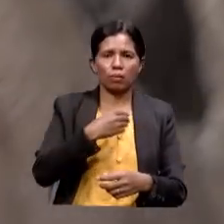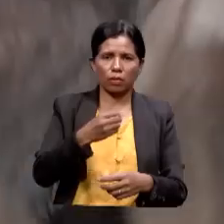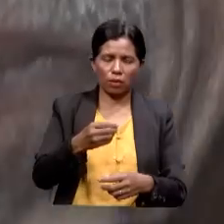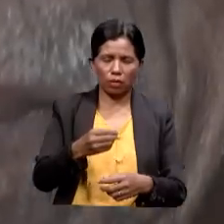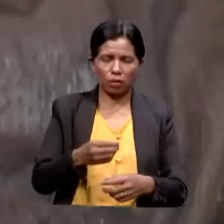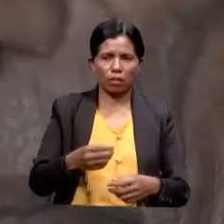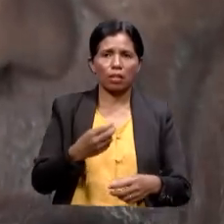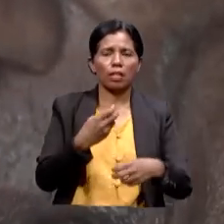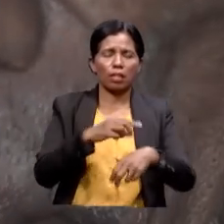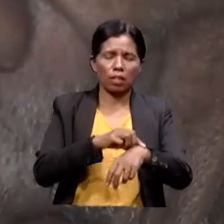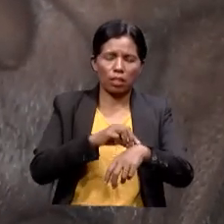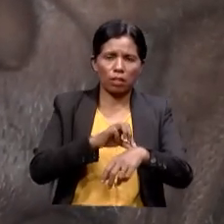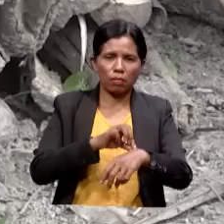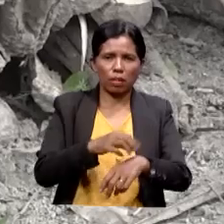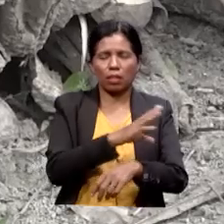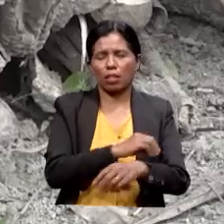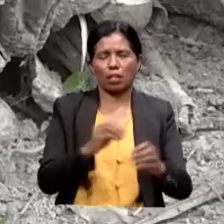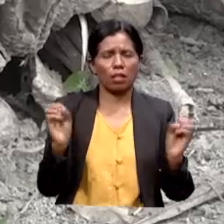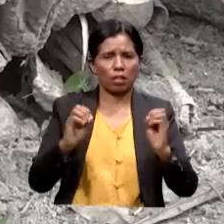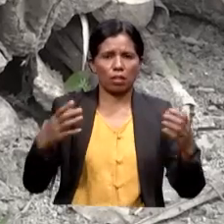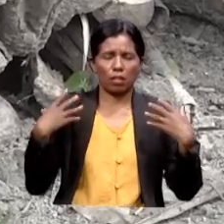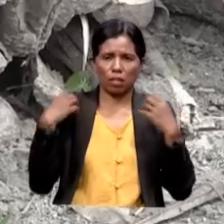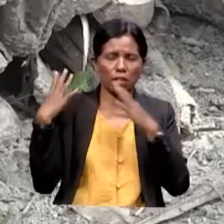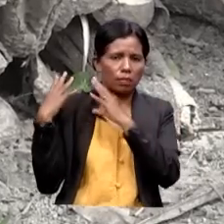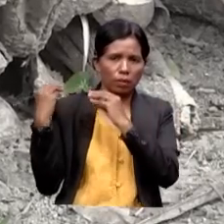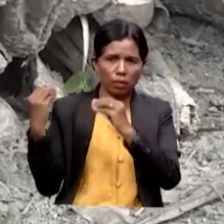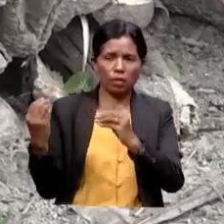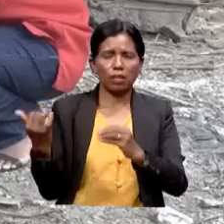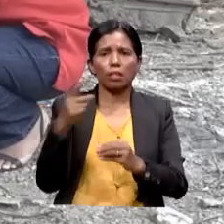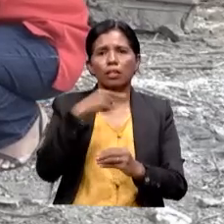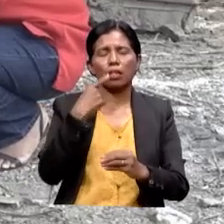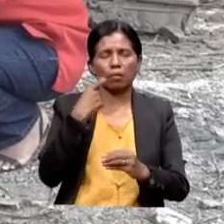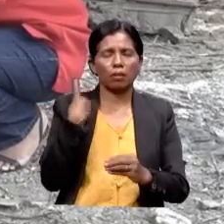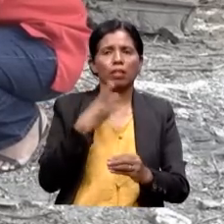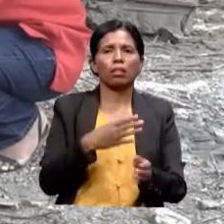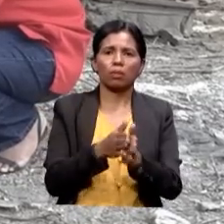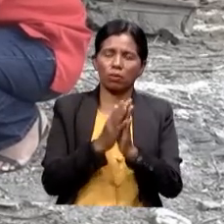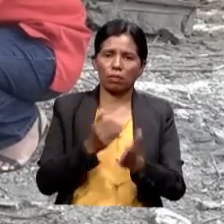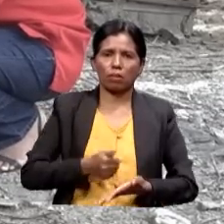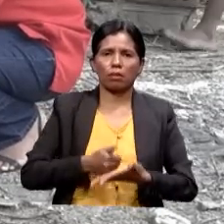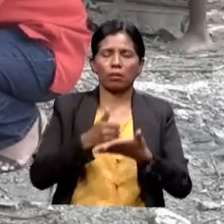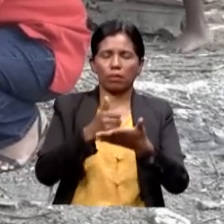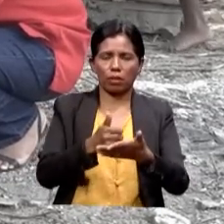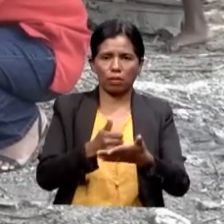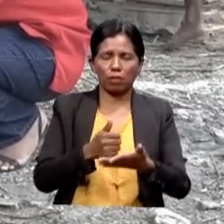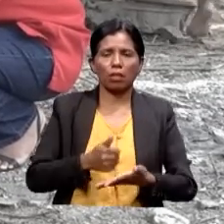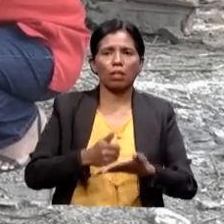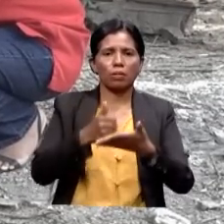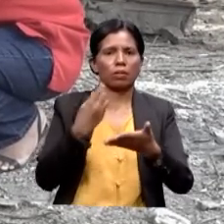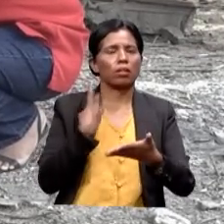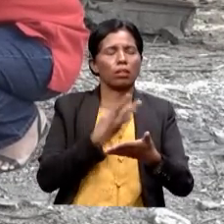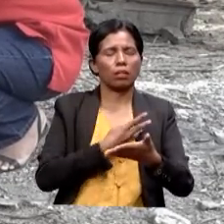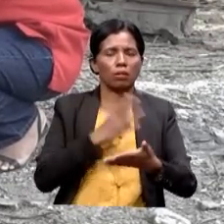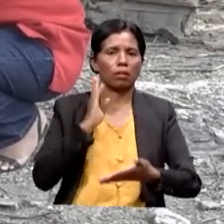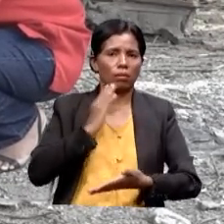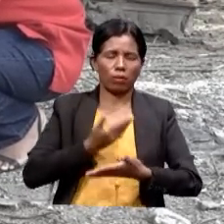isin hahunam kurut, la iyo na esperansa katak, selos makita tu lolo limam ba, hori tau matam ba ita ho be uang